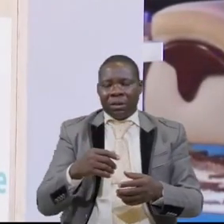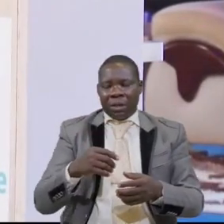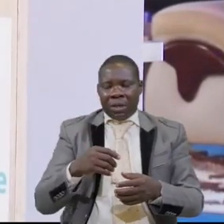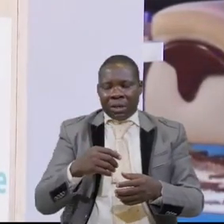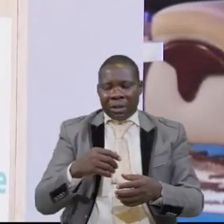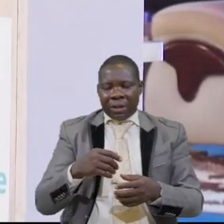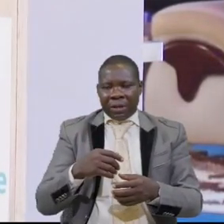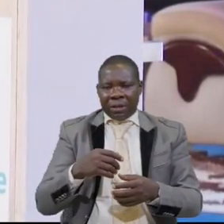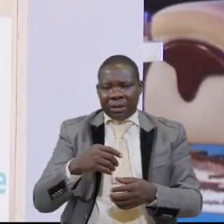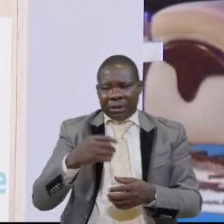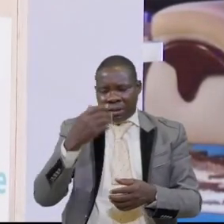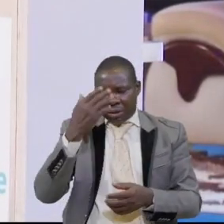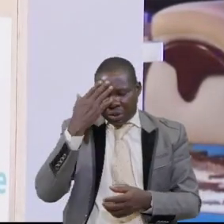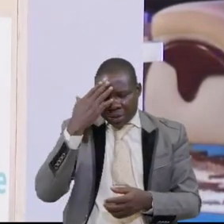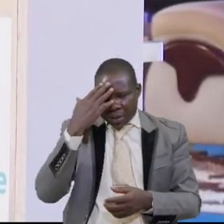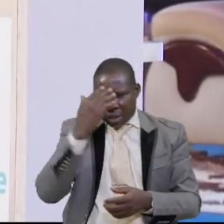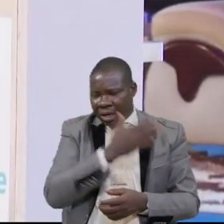l'influence